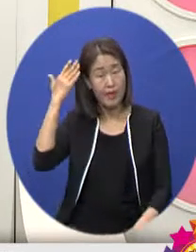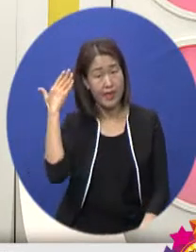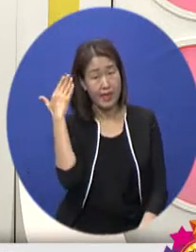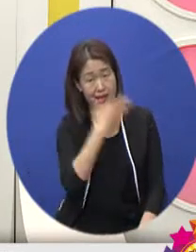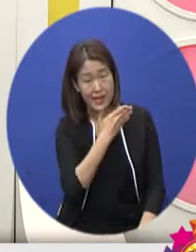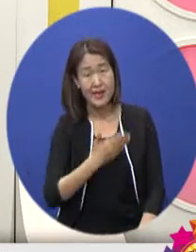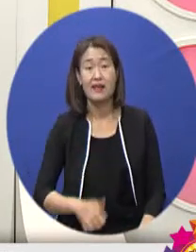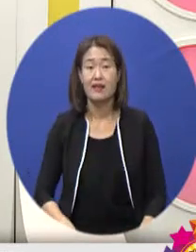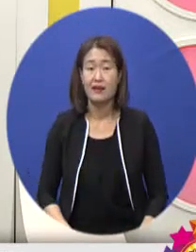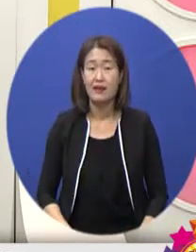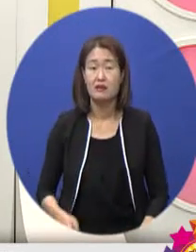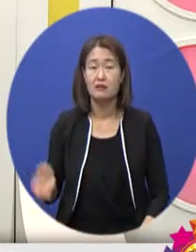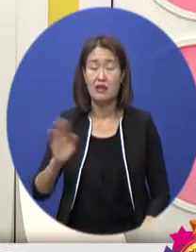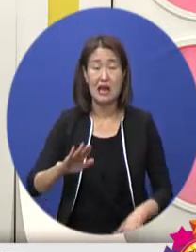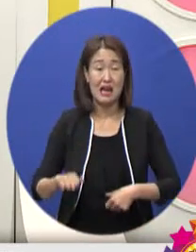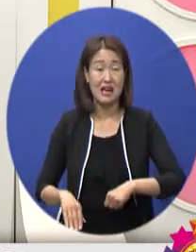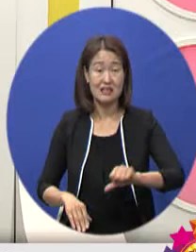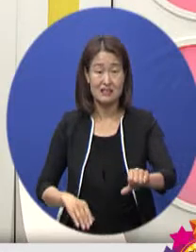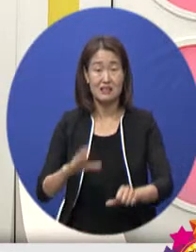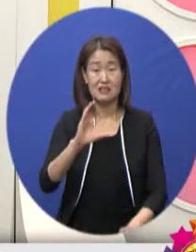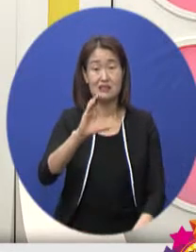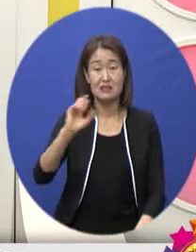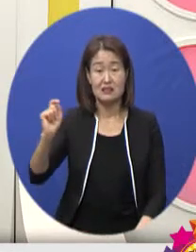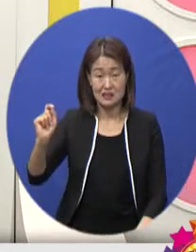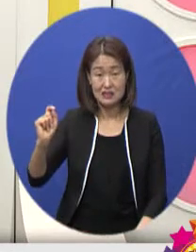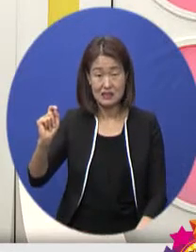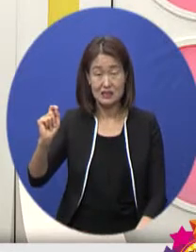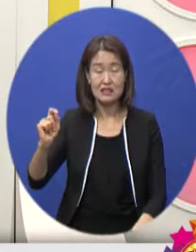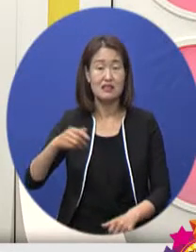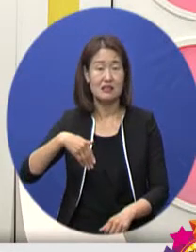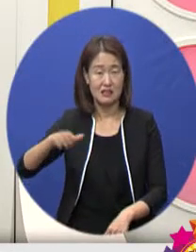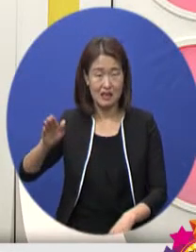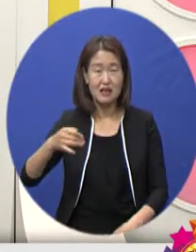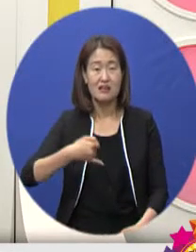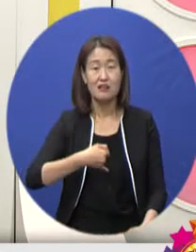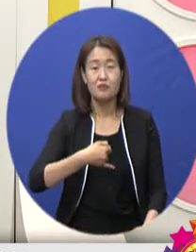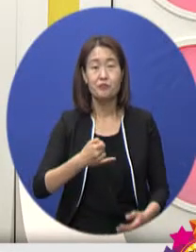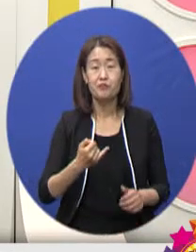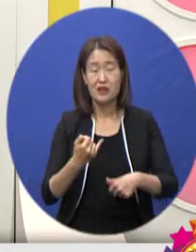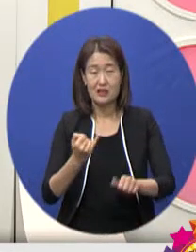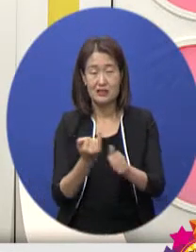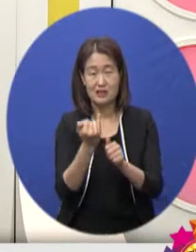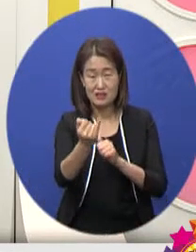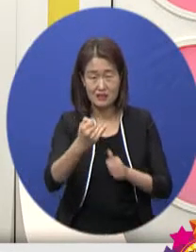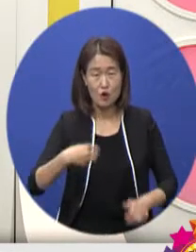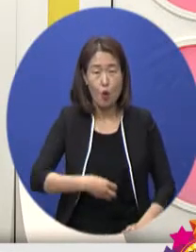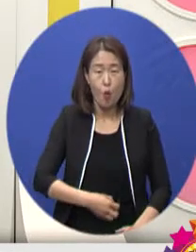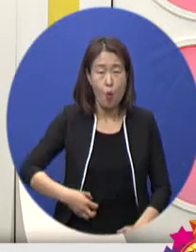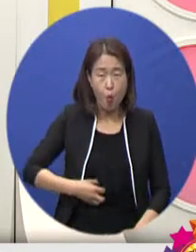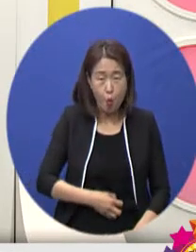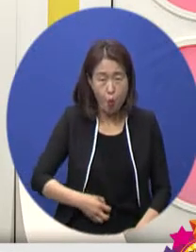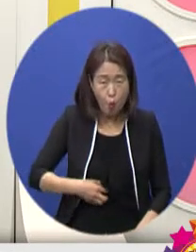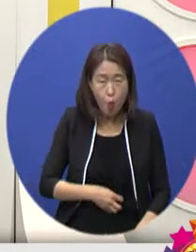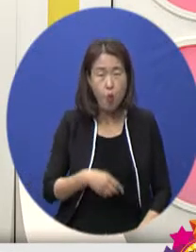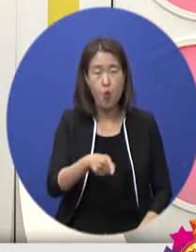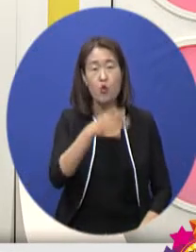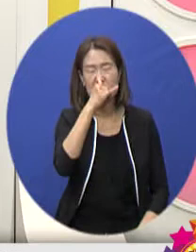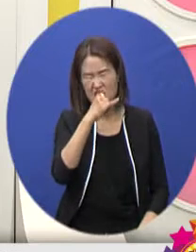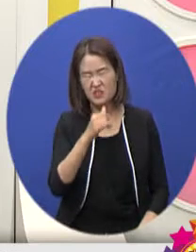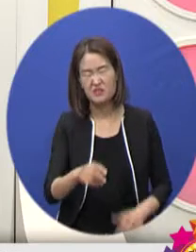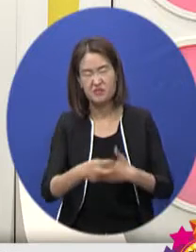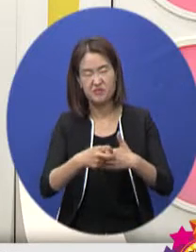네. 근데 이제 아들이 이제 CT실로 가고 며느리가 초음파실에 있다 글로 온 거야, MRI 때. 네. 네, 네. 그래가지고